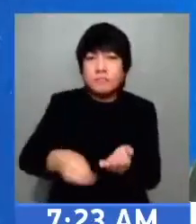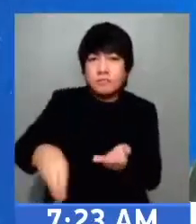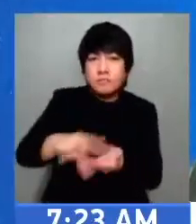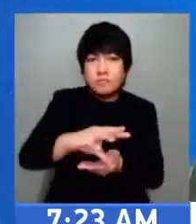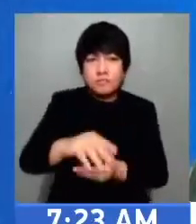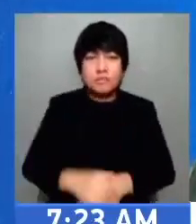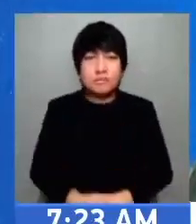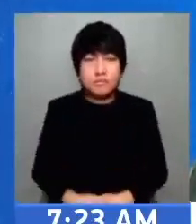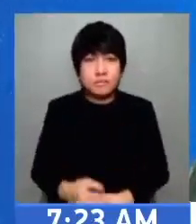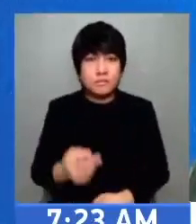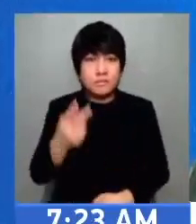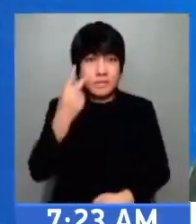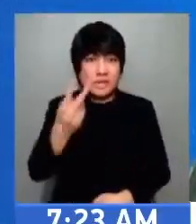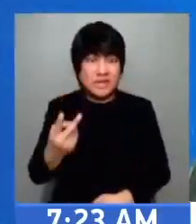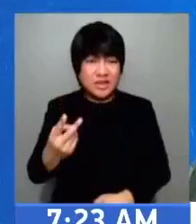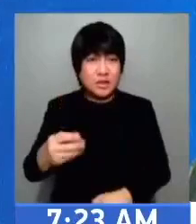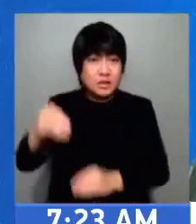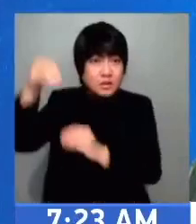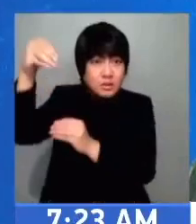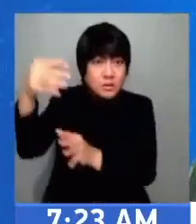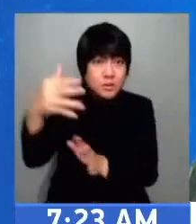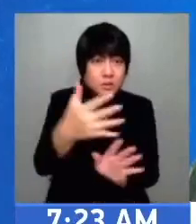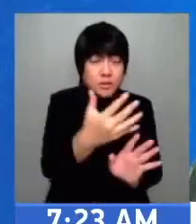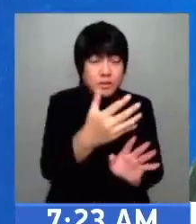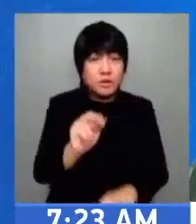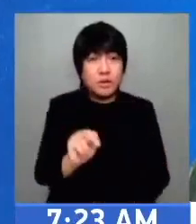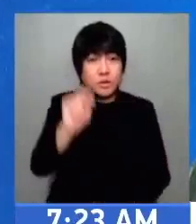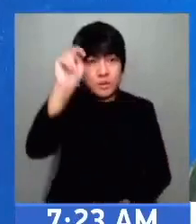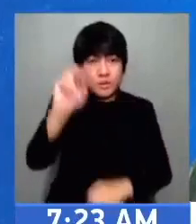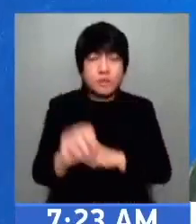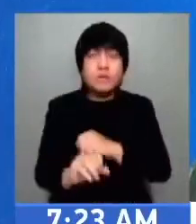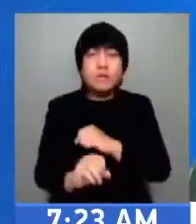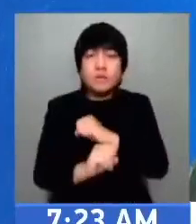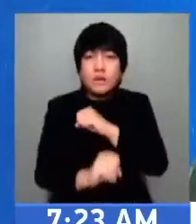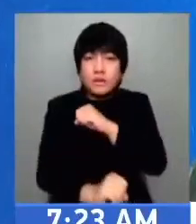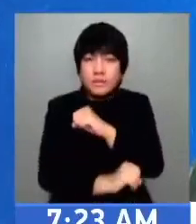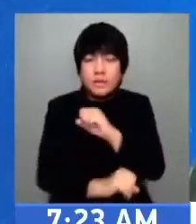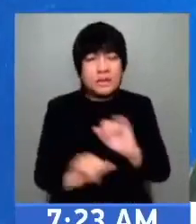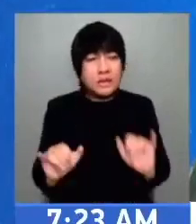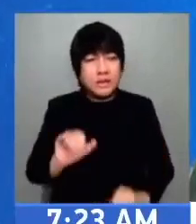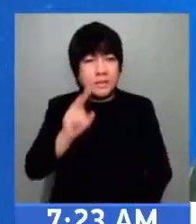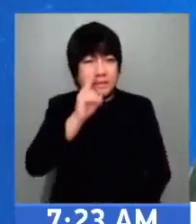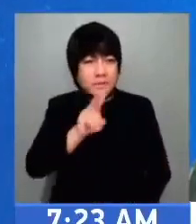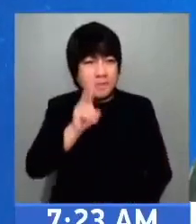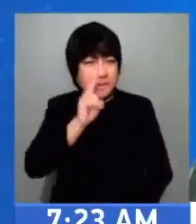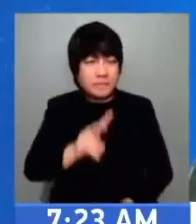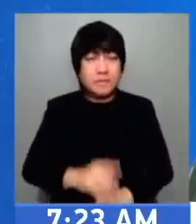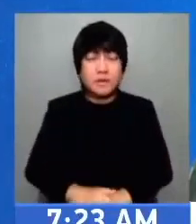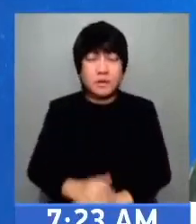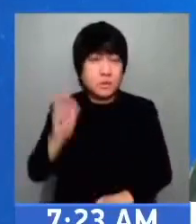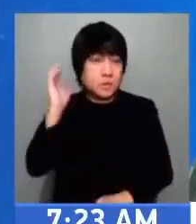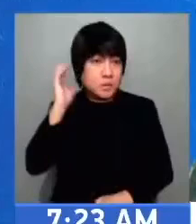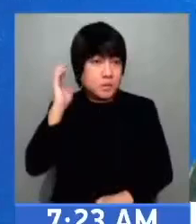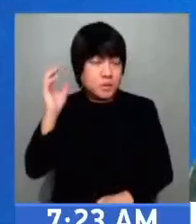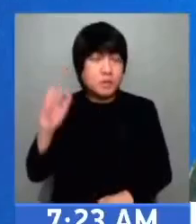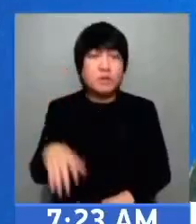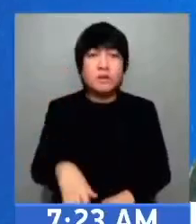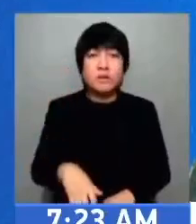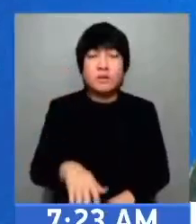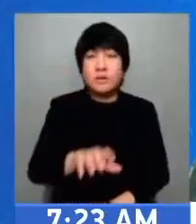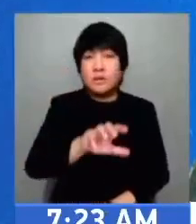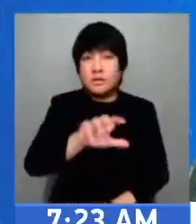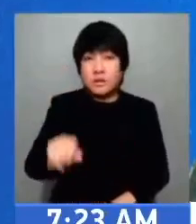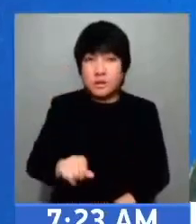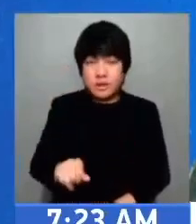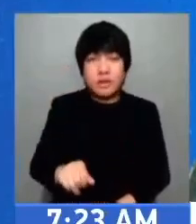ngayon ng pag-uulan sa Northern Samar at sa iba pang bahagi ng Visayas. Apektado rin ang Northern Mindanao, Caraga Region, Bicol at